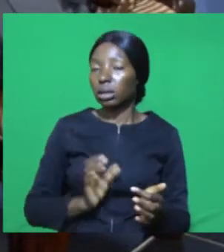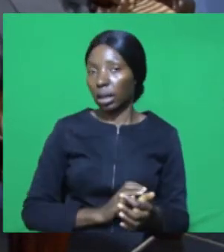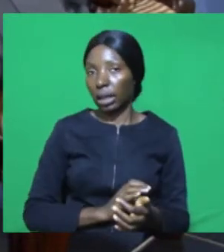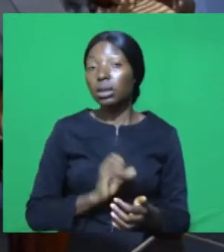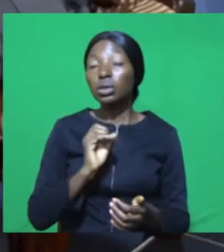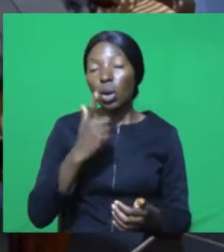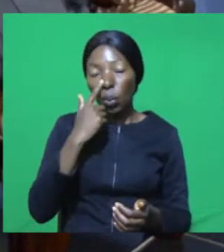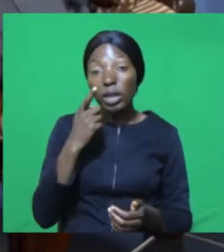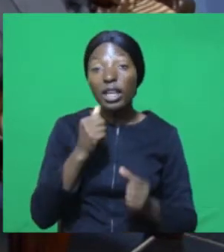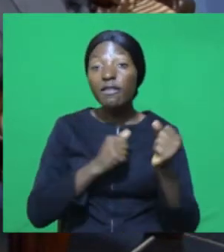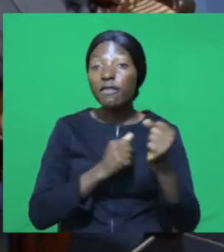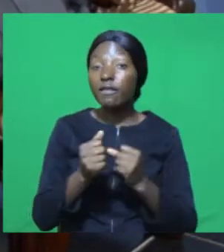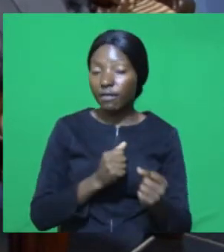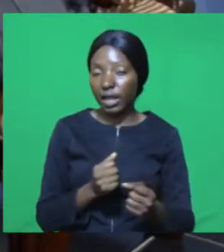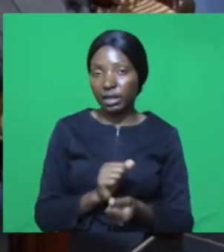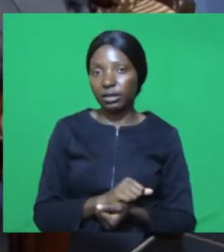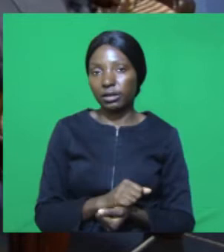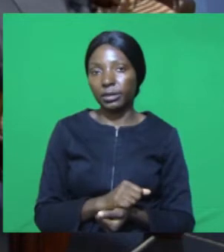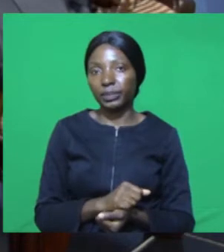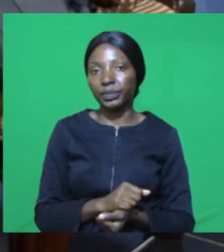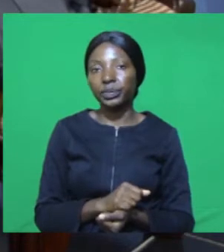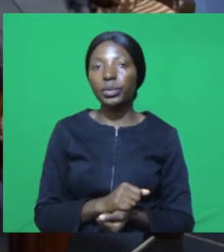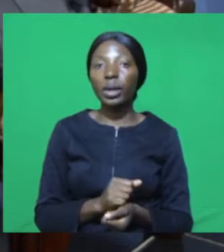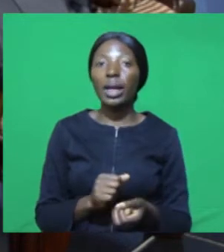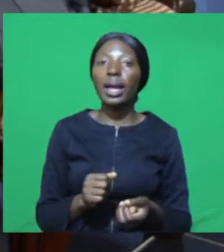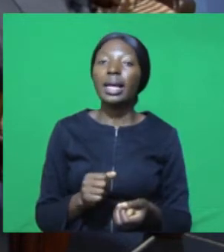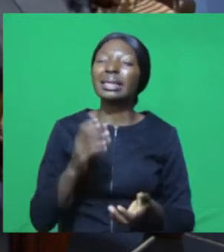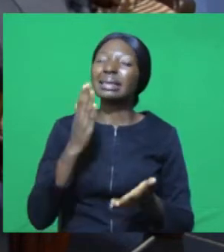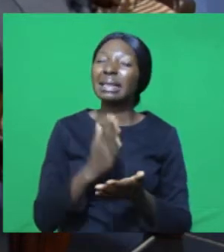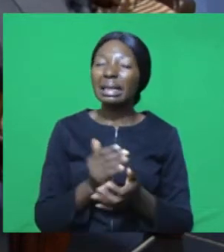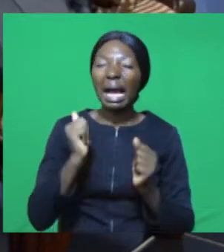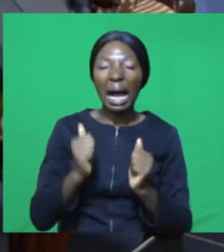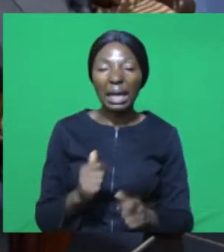Saka kurwisa kwavo sevaIsraeri kwakasvika papeak